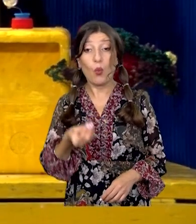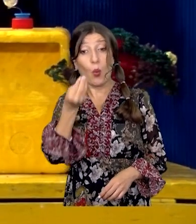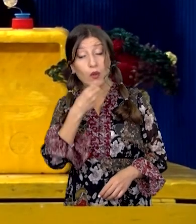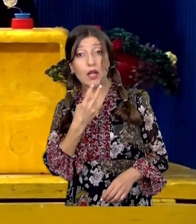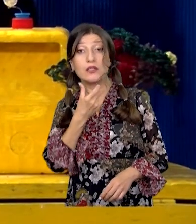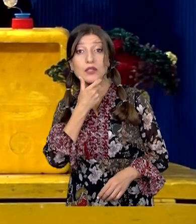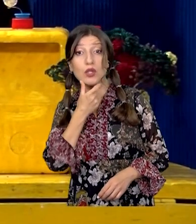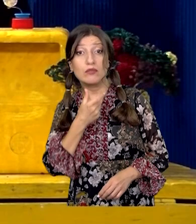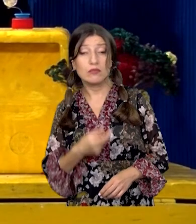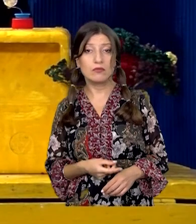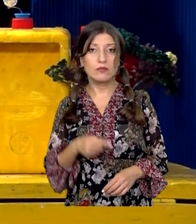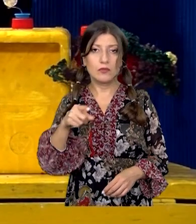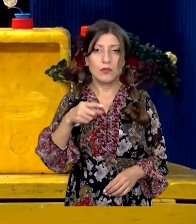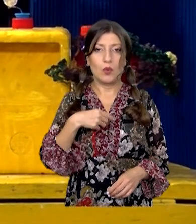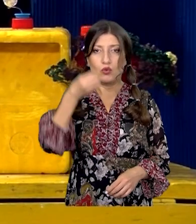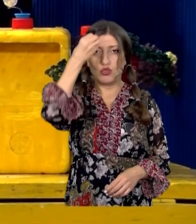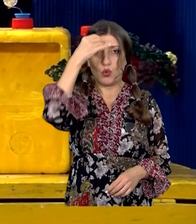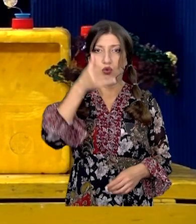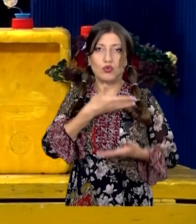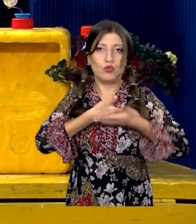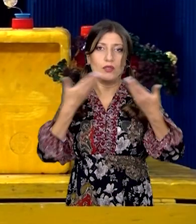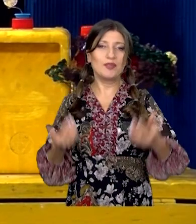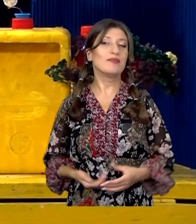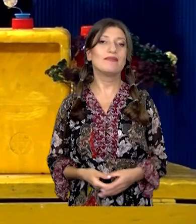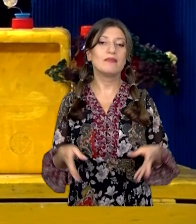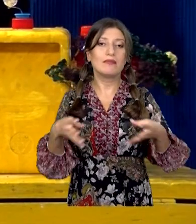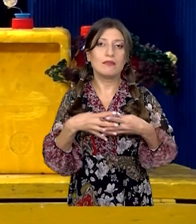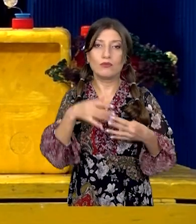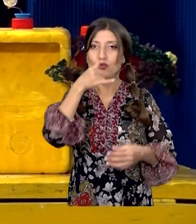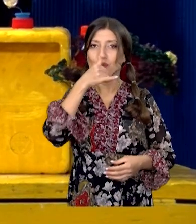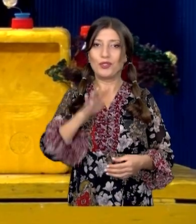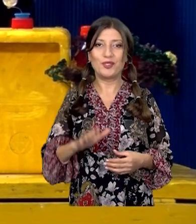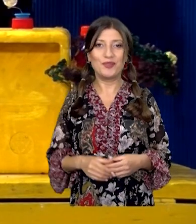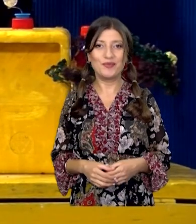համ դիտել համ ուտել։ Դե ես քո տաղանդները չունեմ։